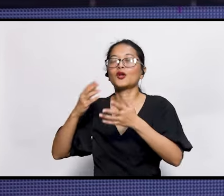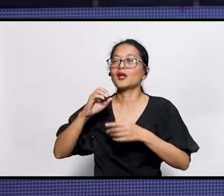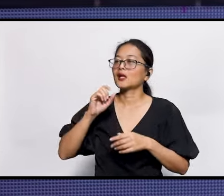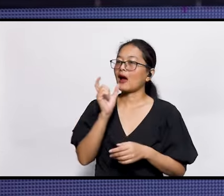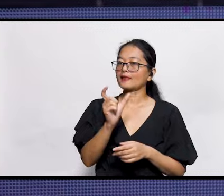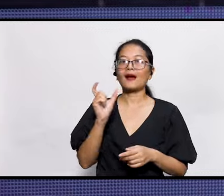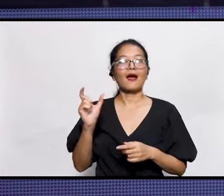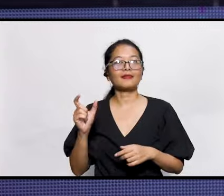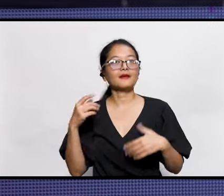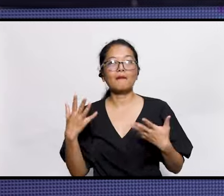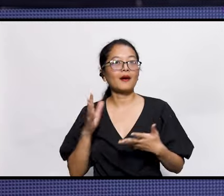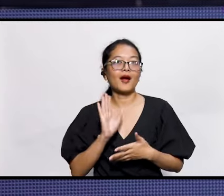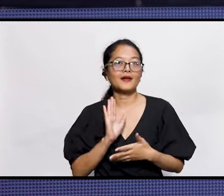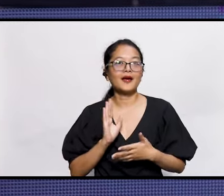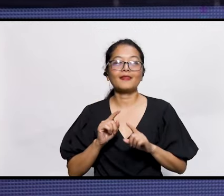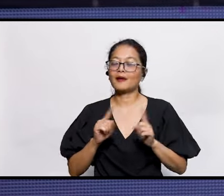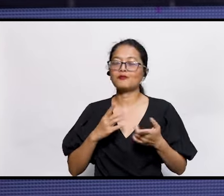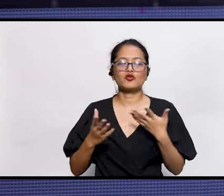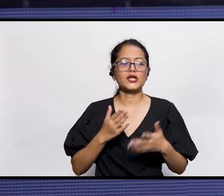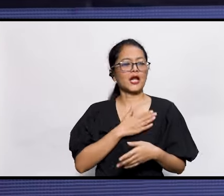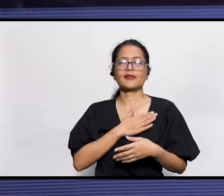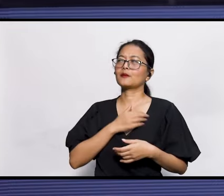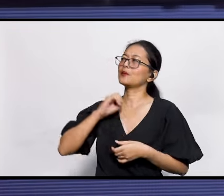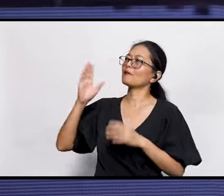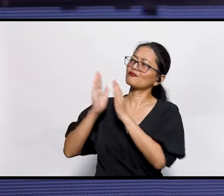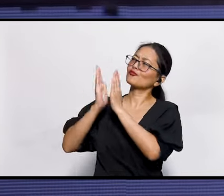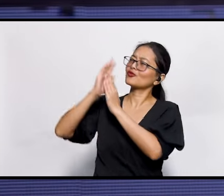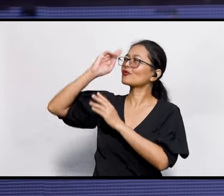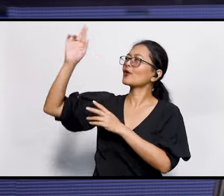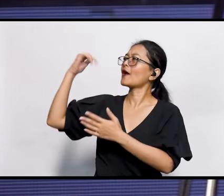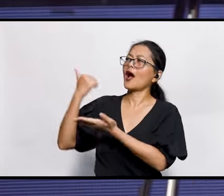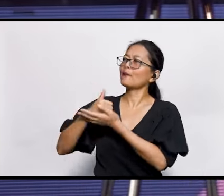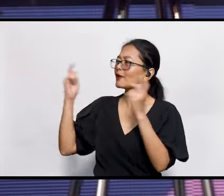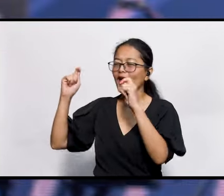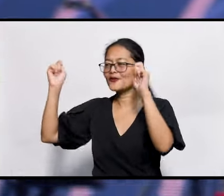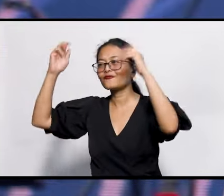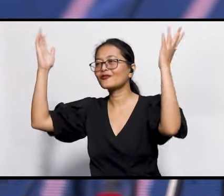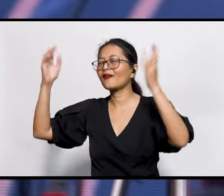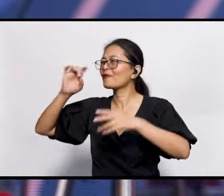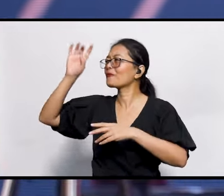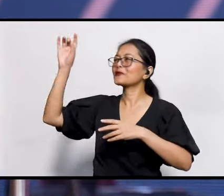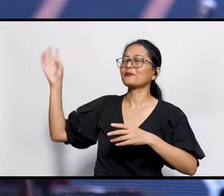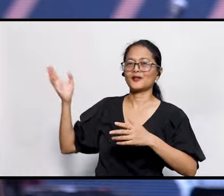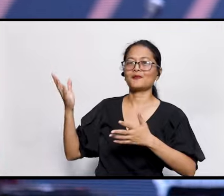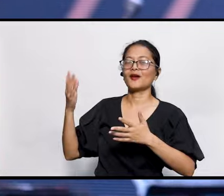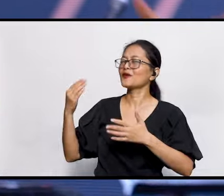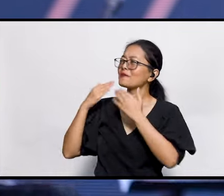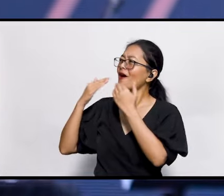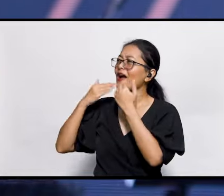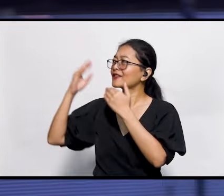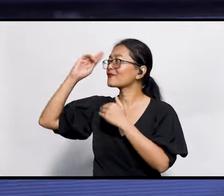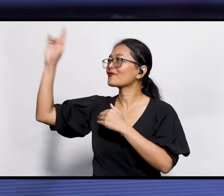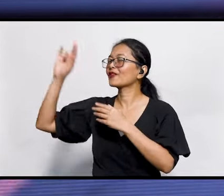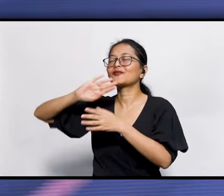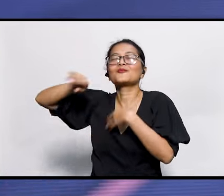say masing-masing dari hatinya ada yang Puji Tuhan ada yang amin ada yang Haleluya yang ada puji tuhan Thanks God